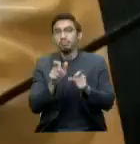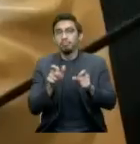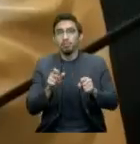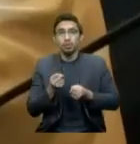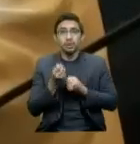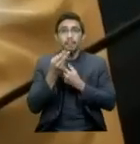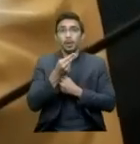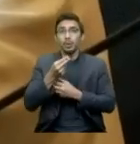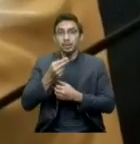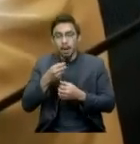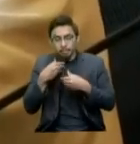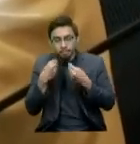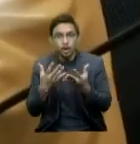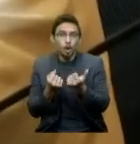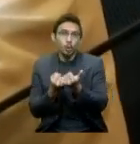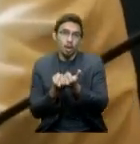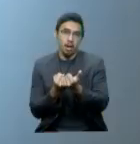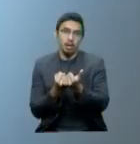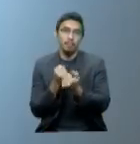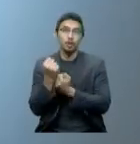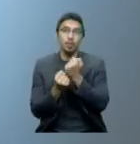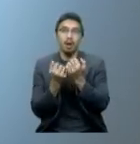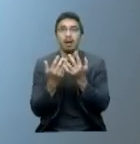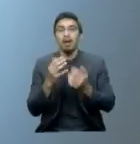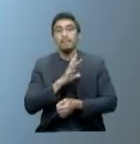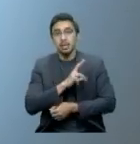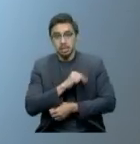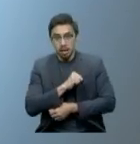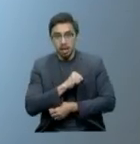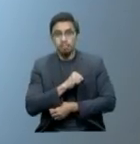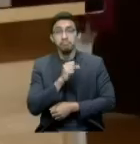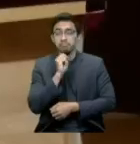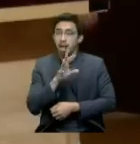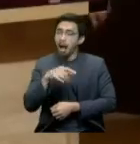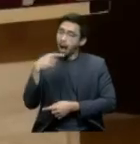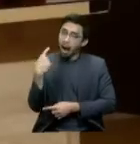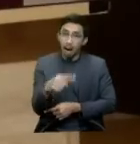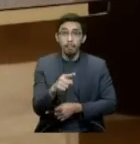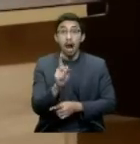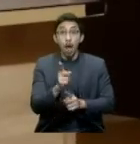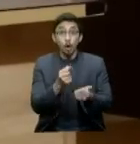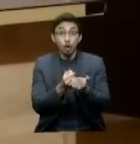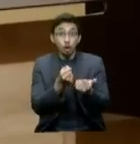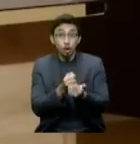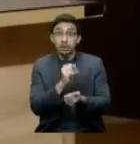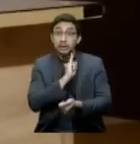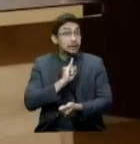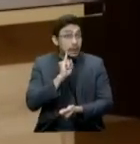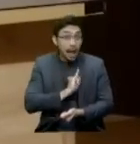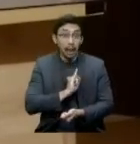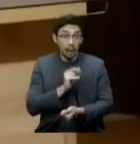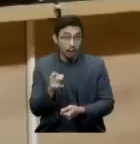Indonesia memberikan dukungan atas perjuangan rakyat Palestina menyatakan haram untuk memberikan dukungan atas